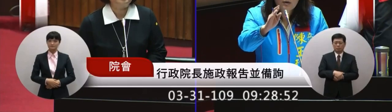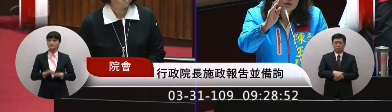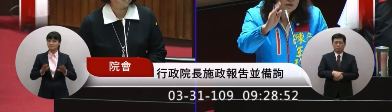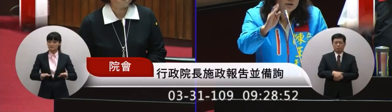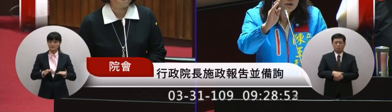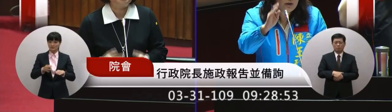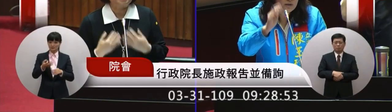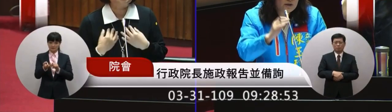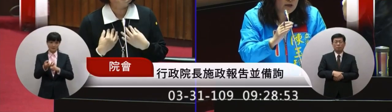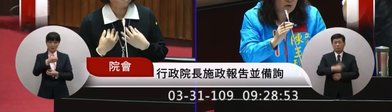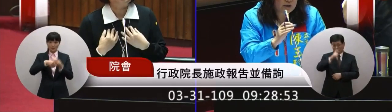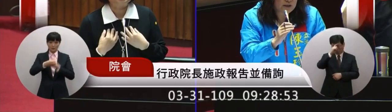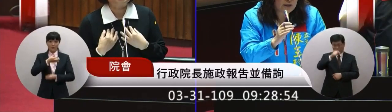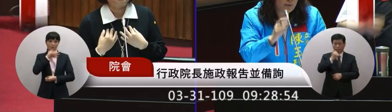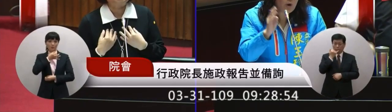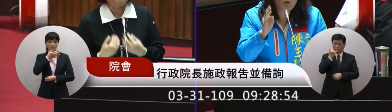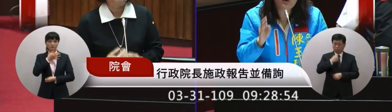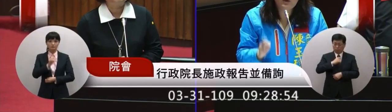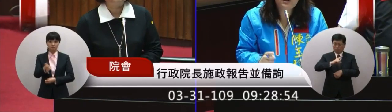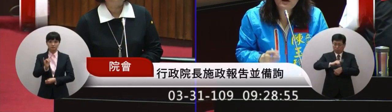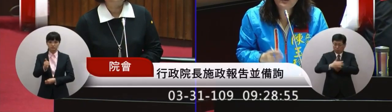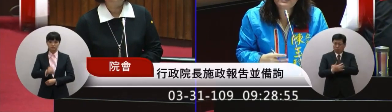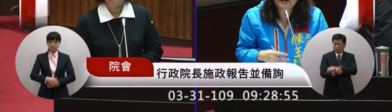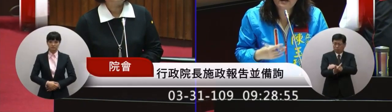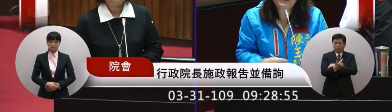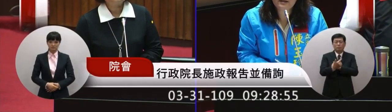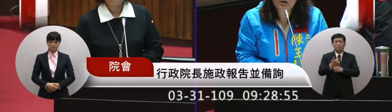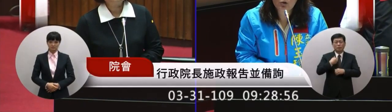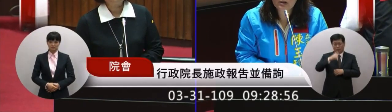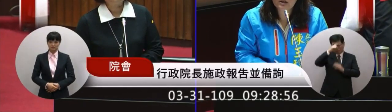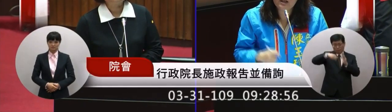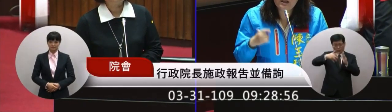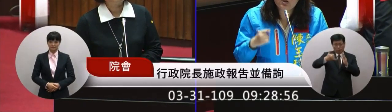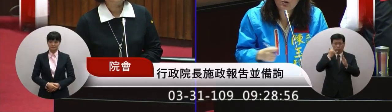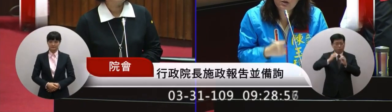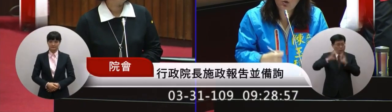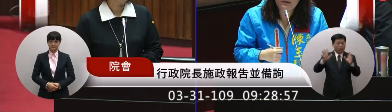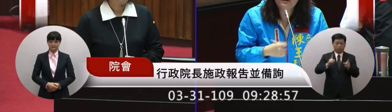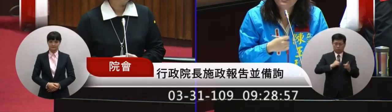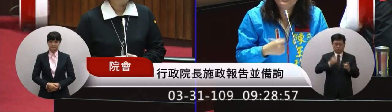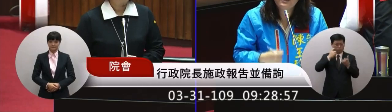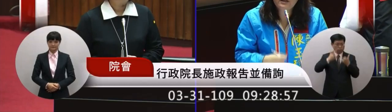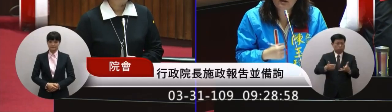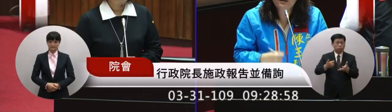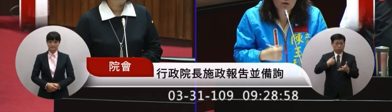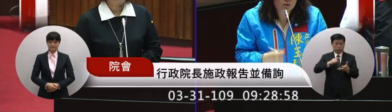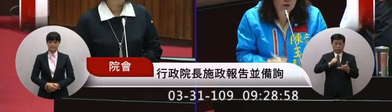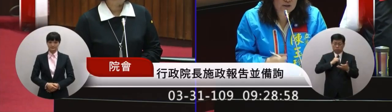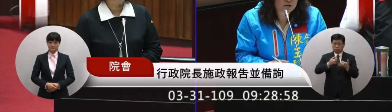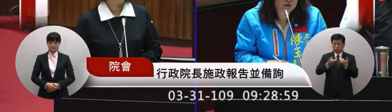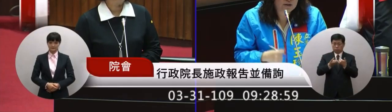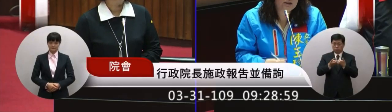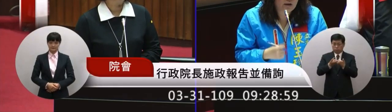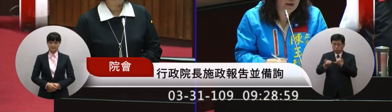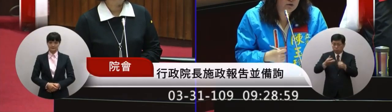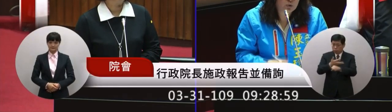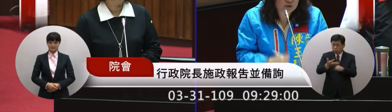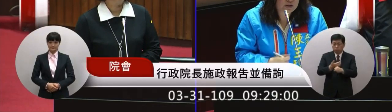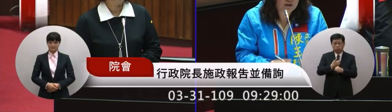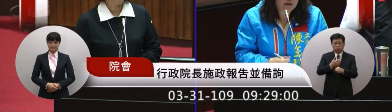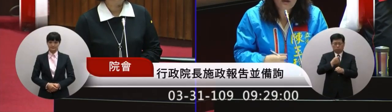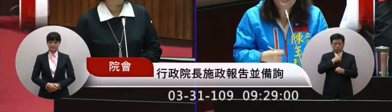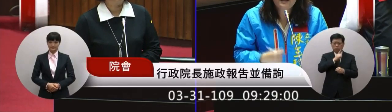他经费不足的问题。 希望你们效率增加。不过我希望院长可以在这里宣誓，以你重视我们离岛的这种决心哦，至少